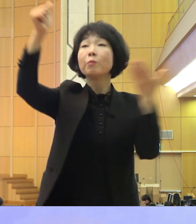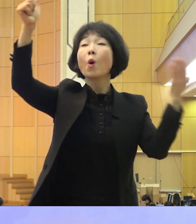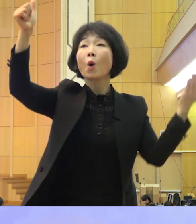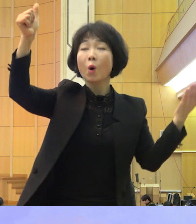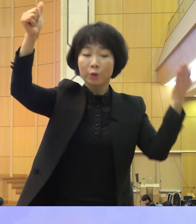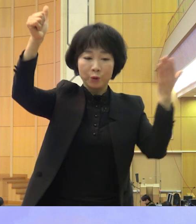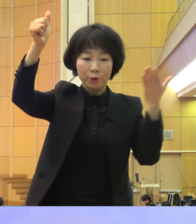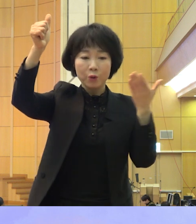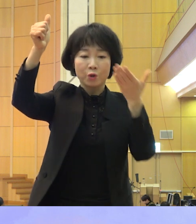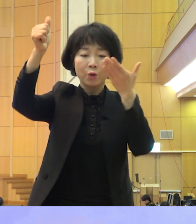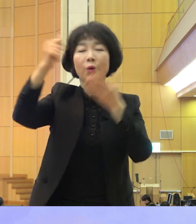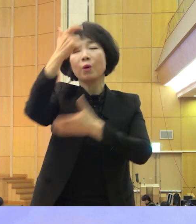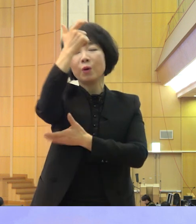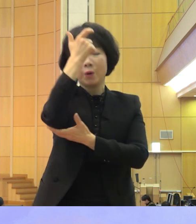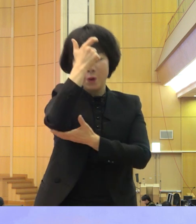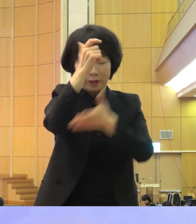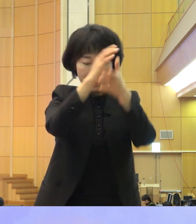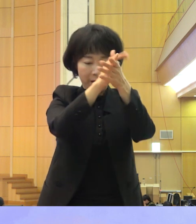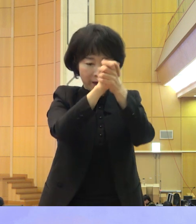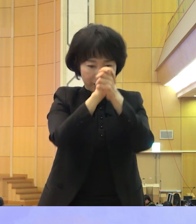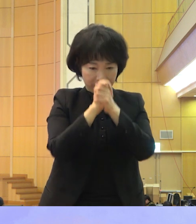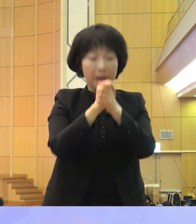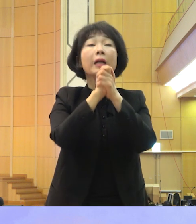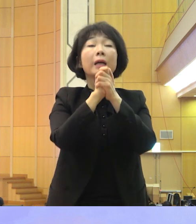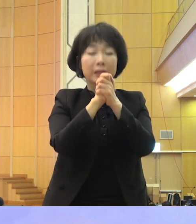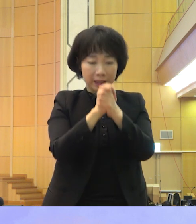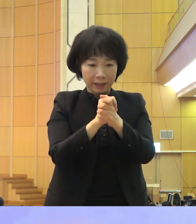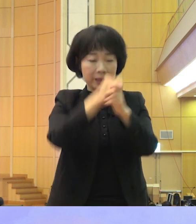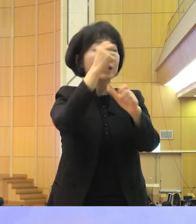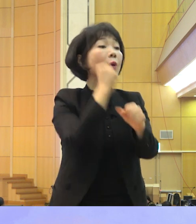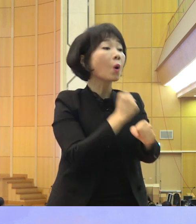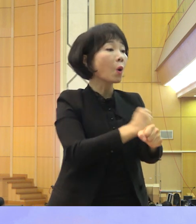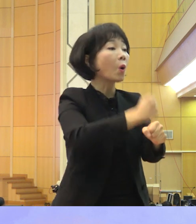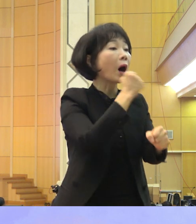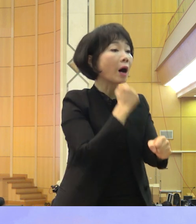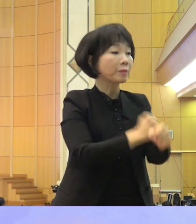우리 모두 주께